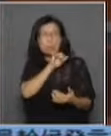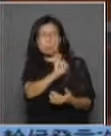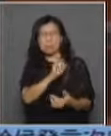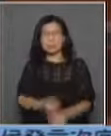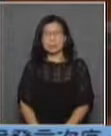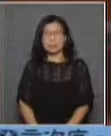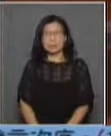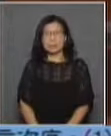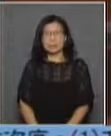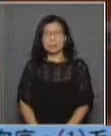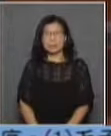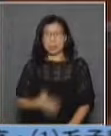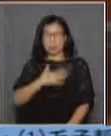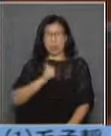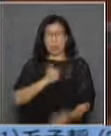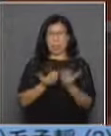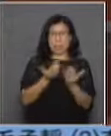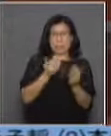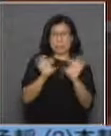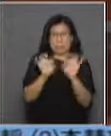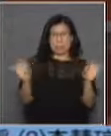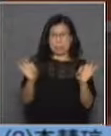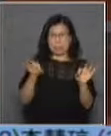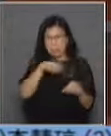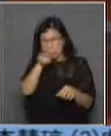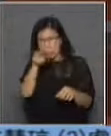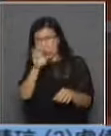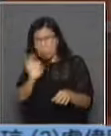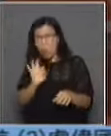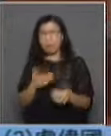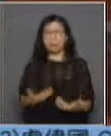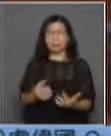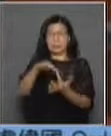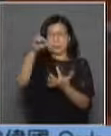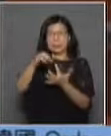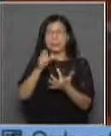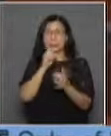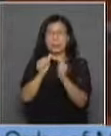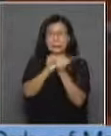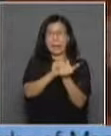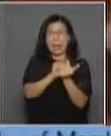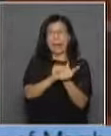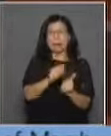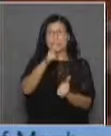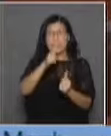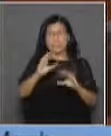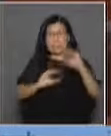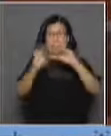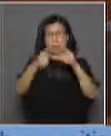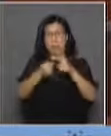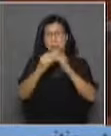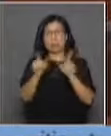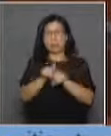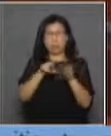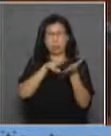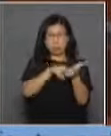括说整个预制组件是没有抽查的，整个预制组件是靠那些承建商做好出来呢，你是信他